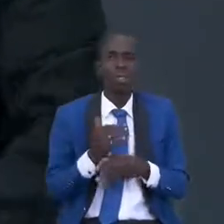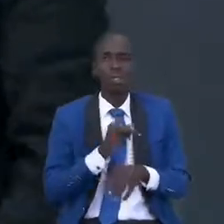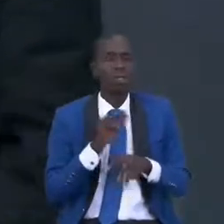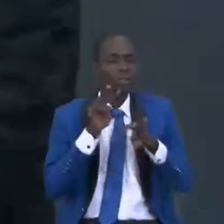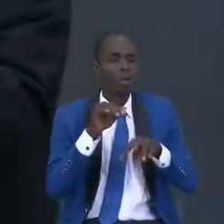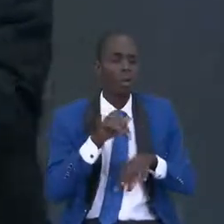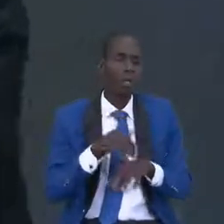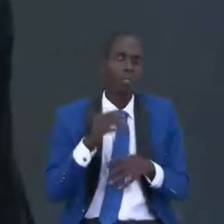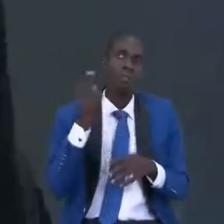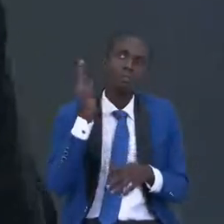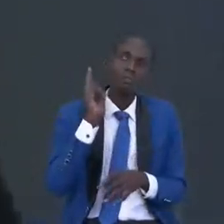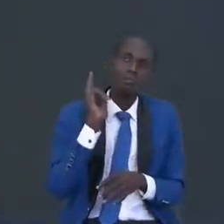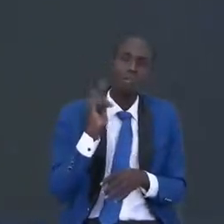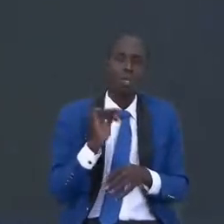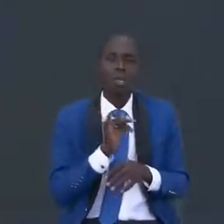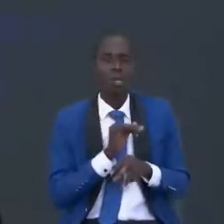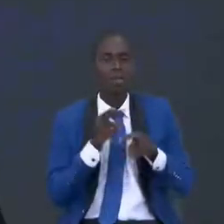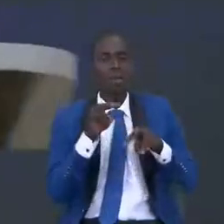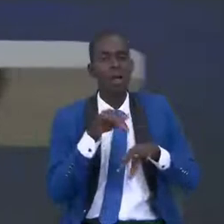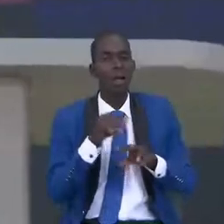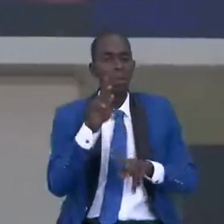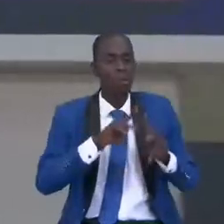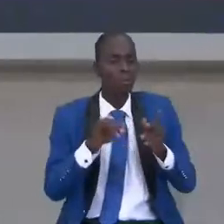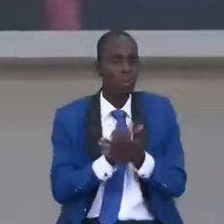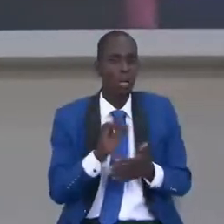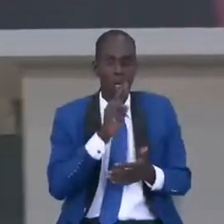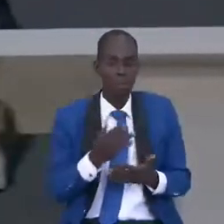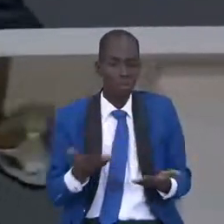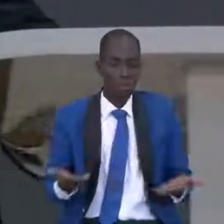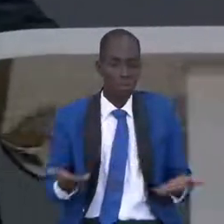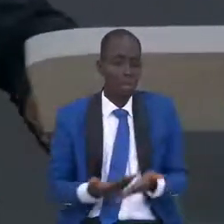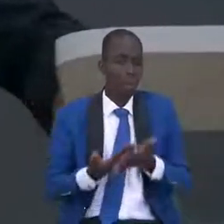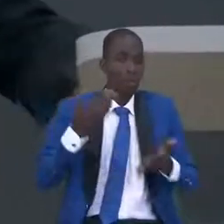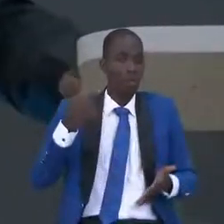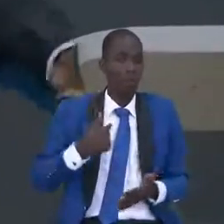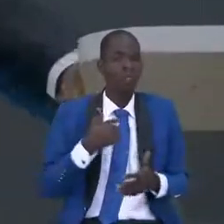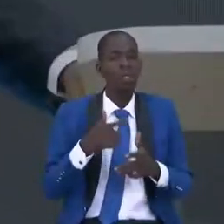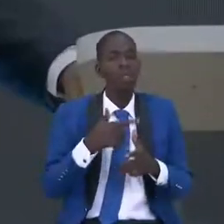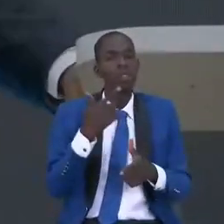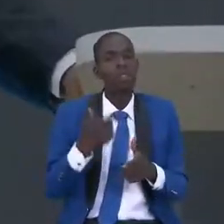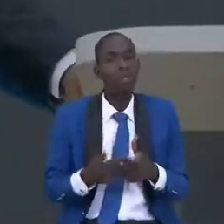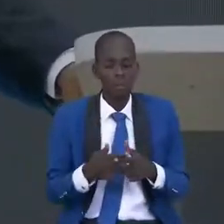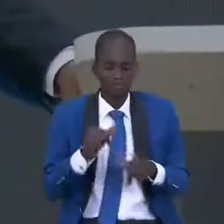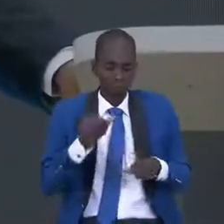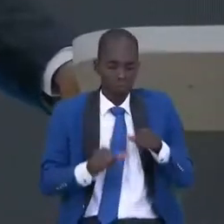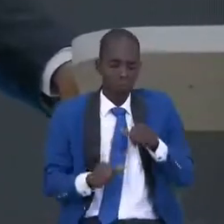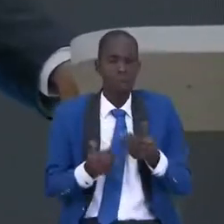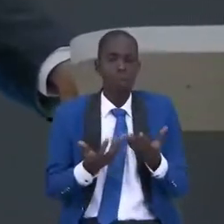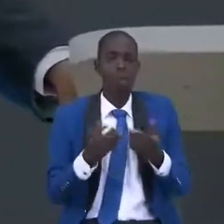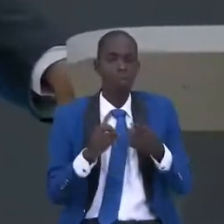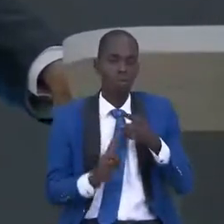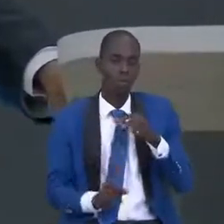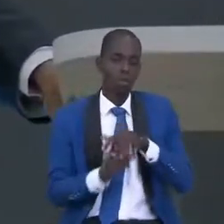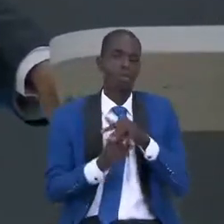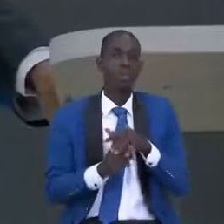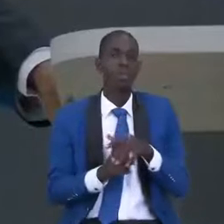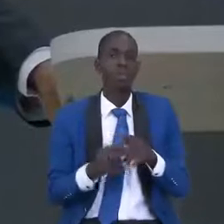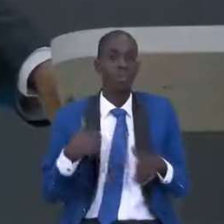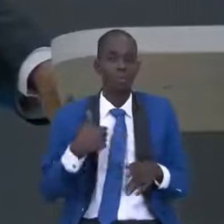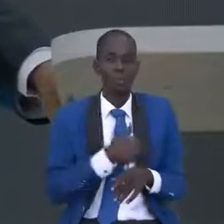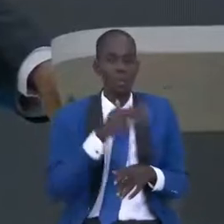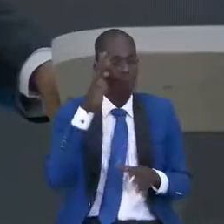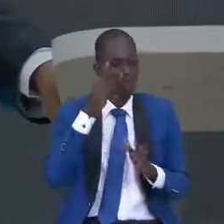l'histoire. Je regarde ceux qui nous ont dévancés. L'incrédulité veut s'infiltrer. Nous allons